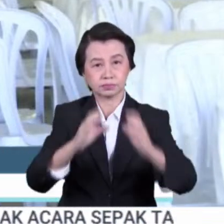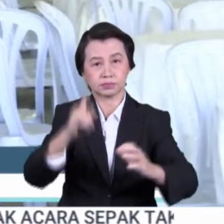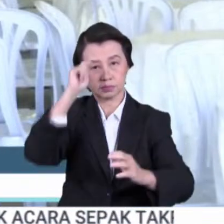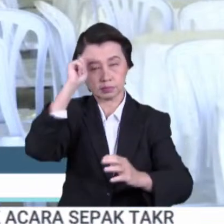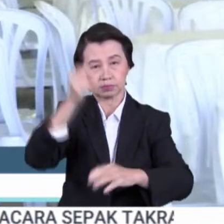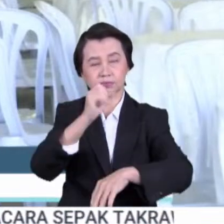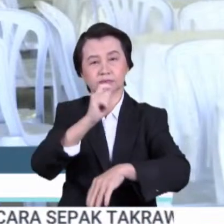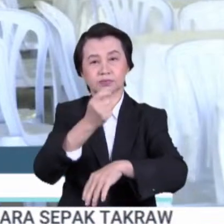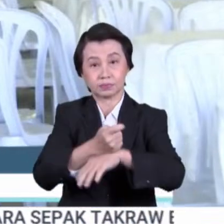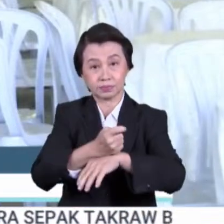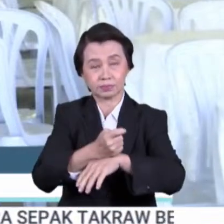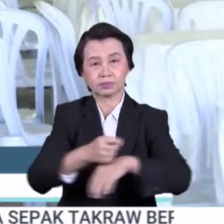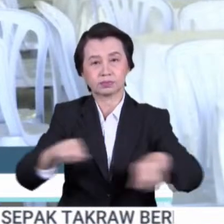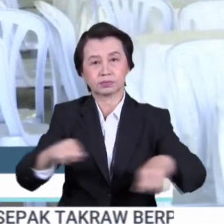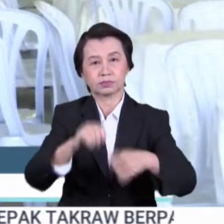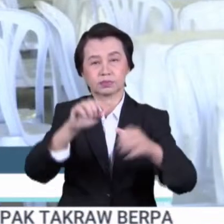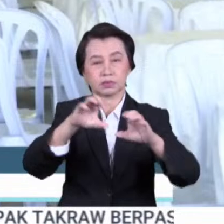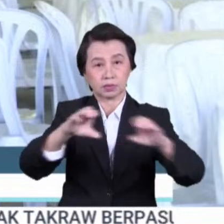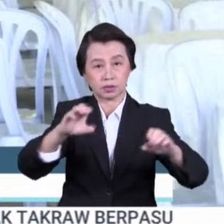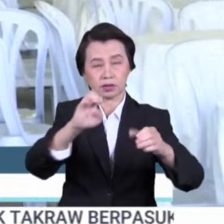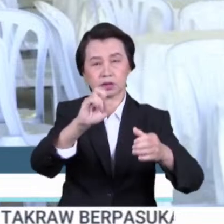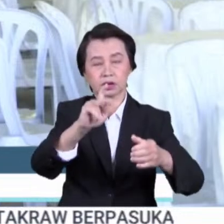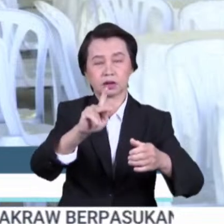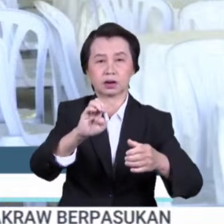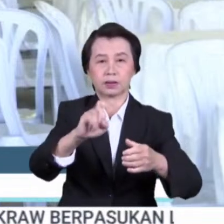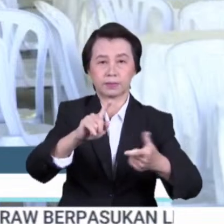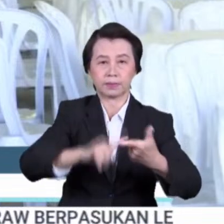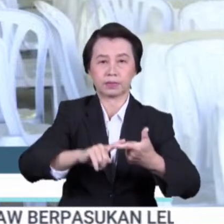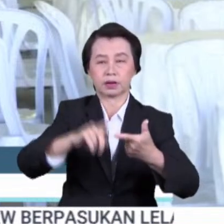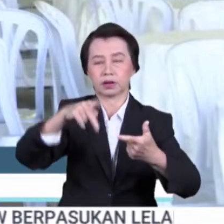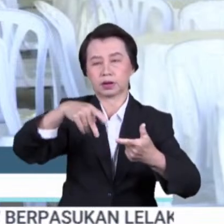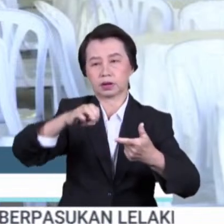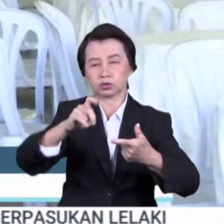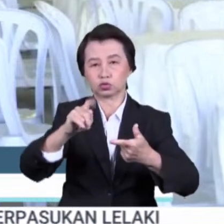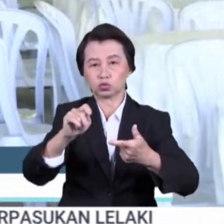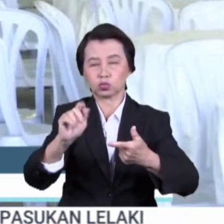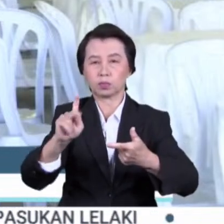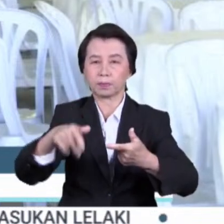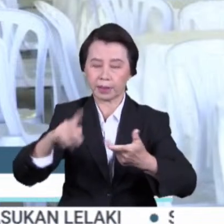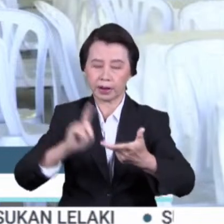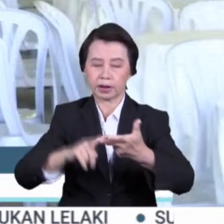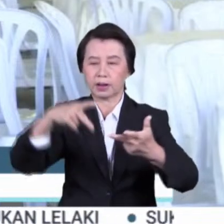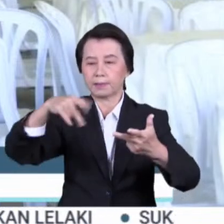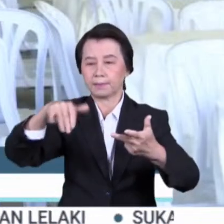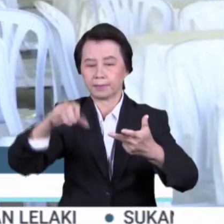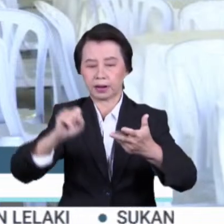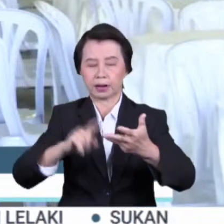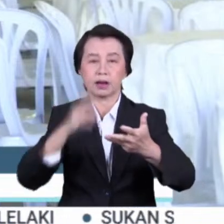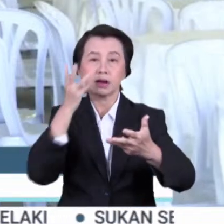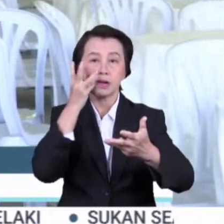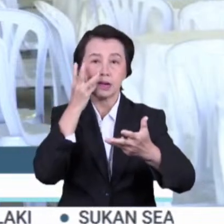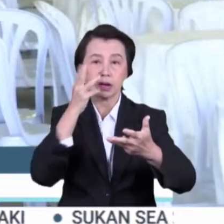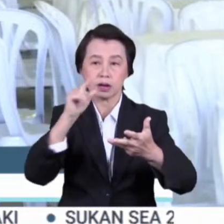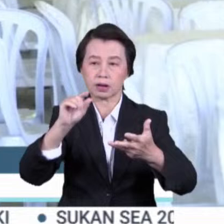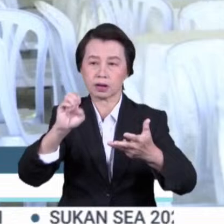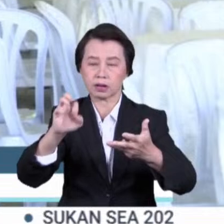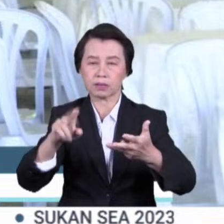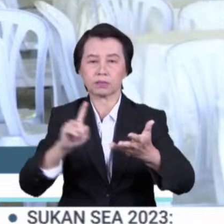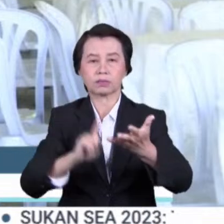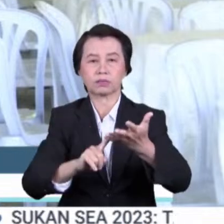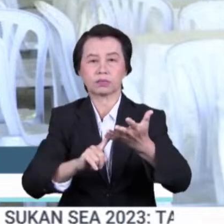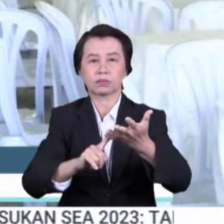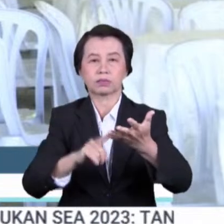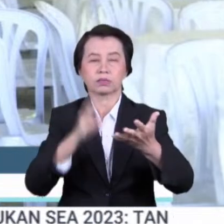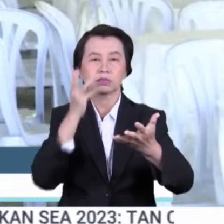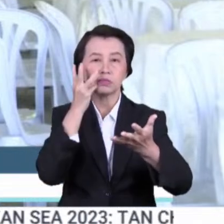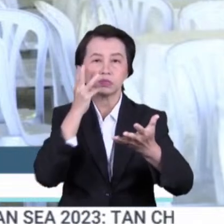seperti lemang, kita ada ketupat palas, juga nasi minyak, nasi kemok dan juga nasi dagang. Itu antara juadah